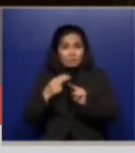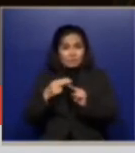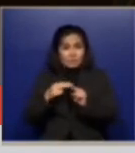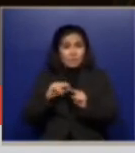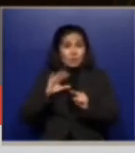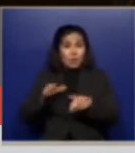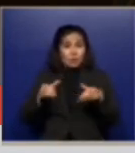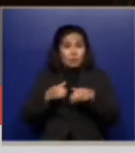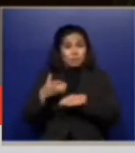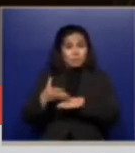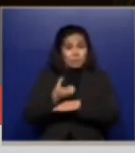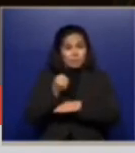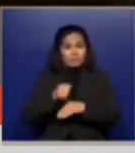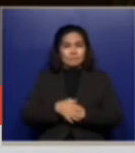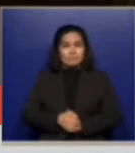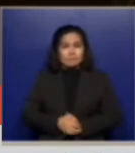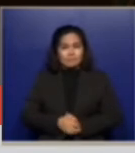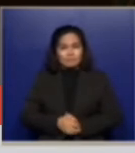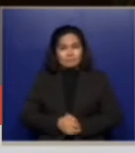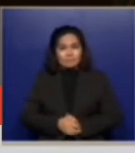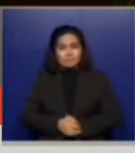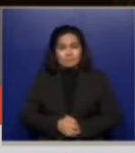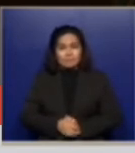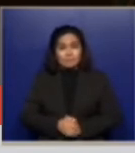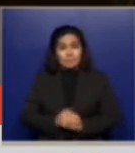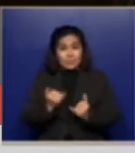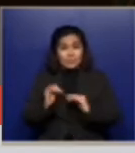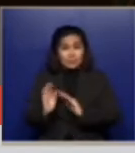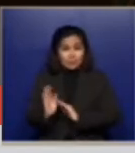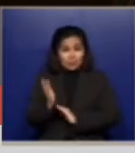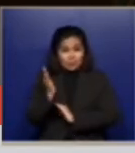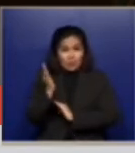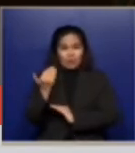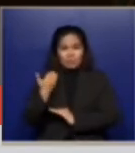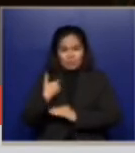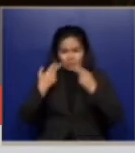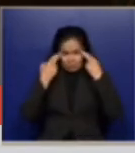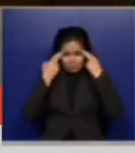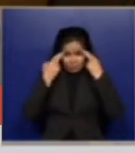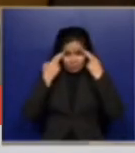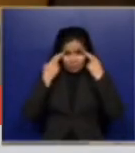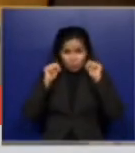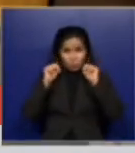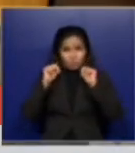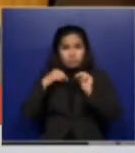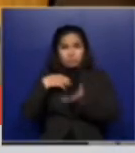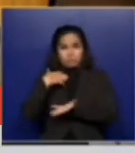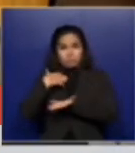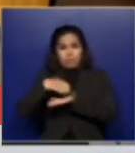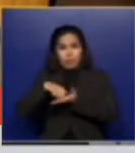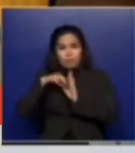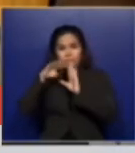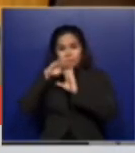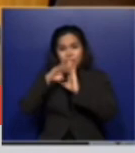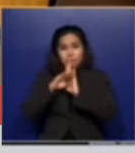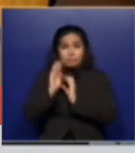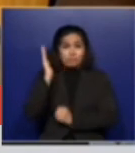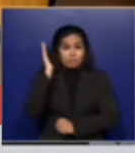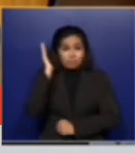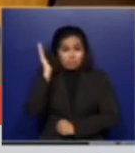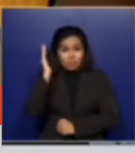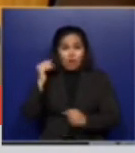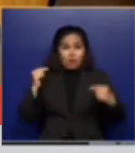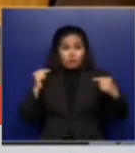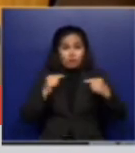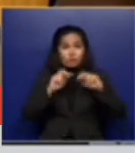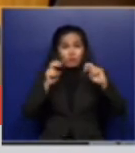เมื่อเช้าได้ฟังคำแถลงของท่านนายกรัฐมนตรีเรื่องของ